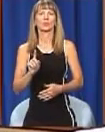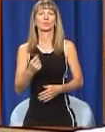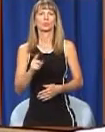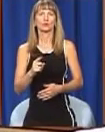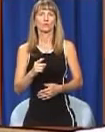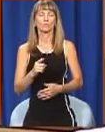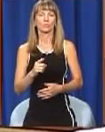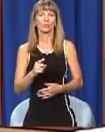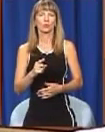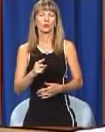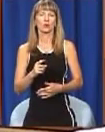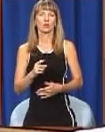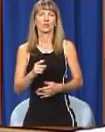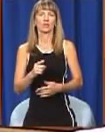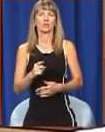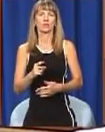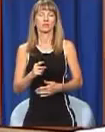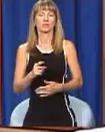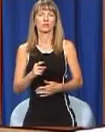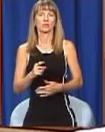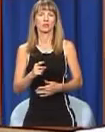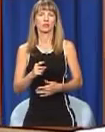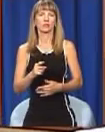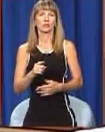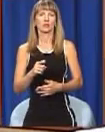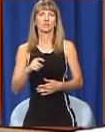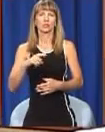ви сказали, що їх можна побачити